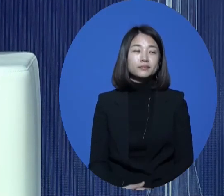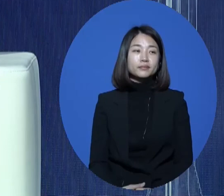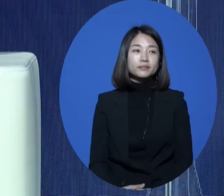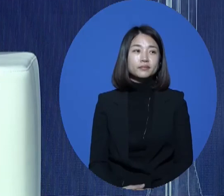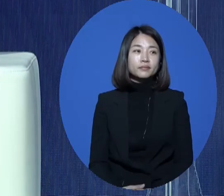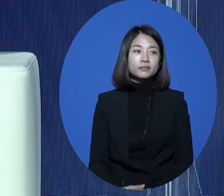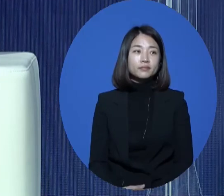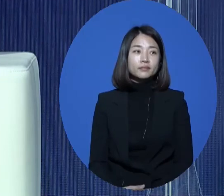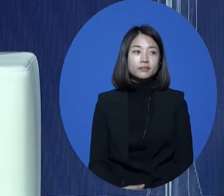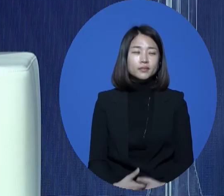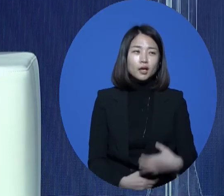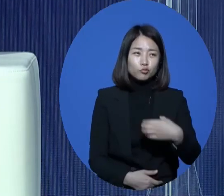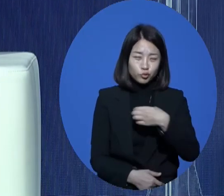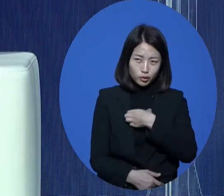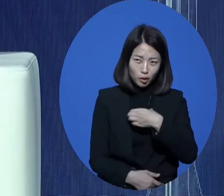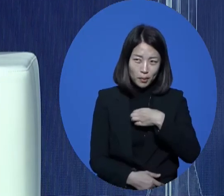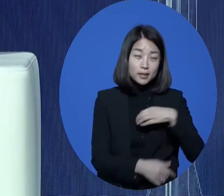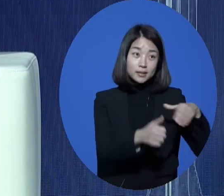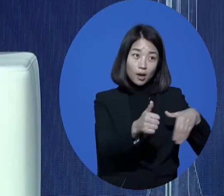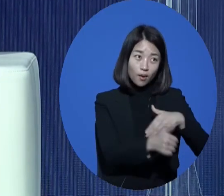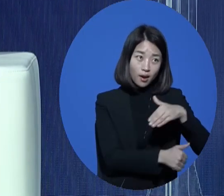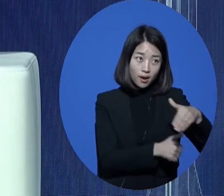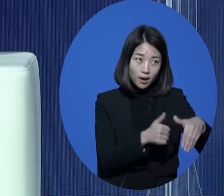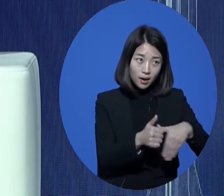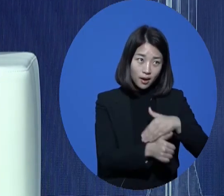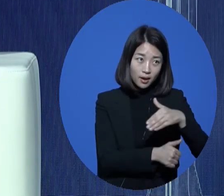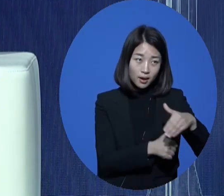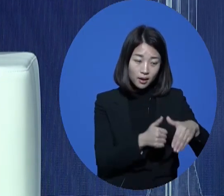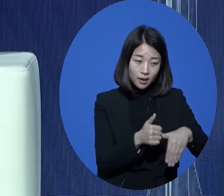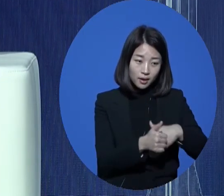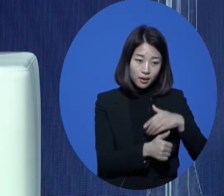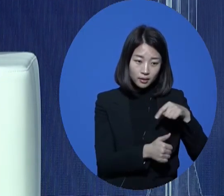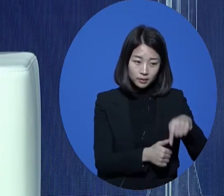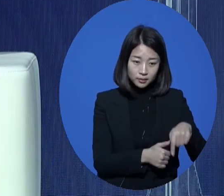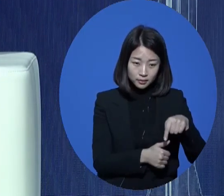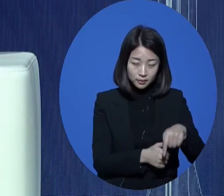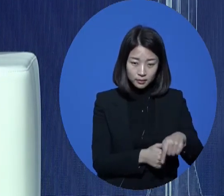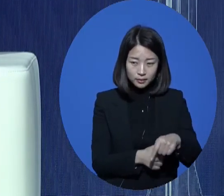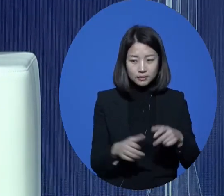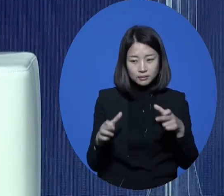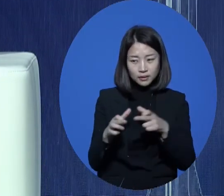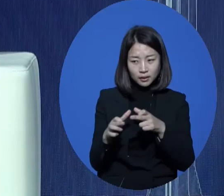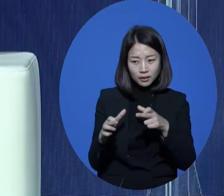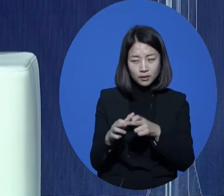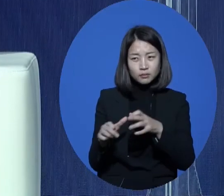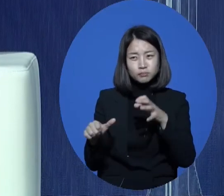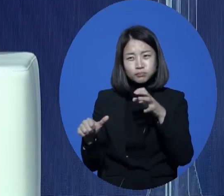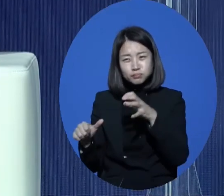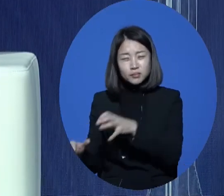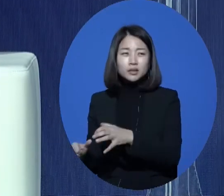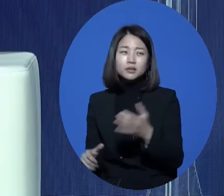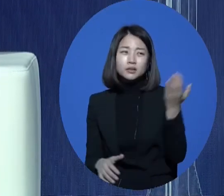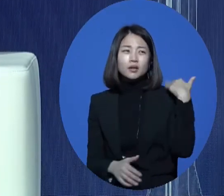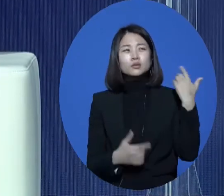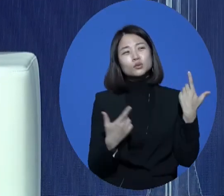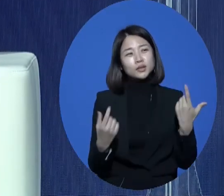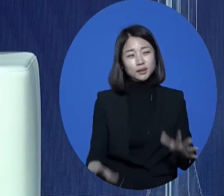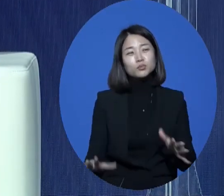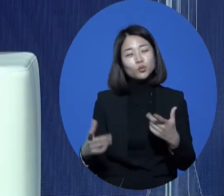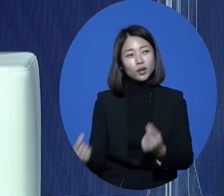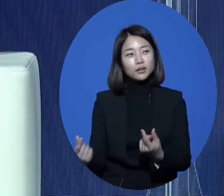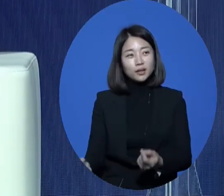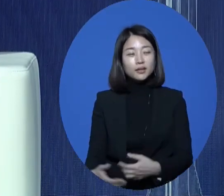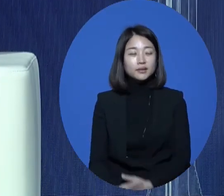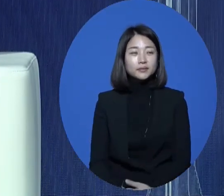이 재난 시국에서 발견된 것이 처음이 아니고 오래전부터 우리